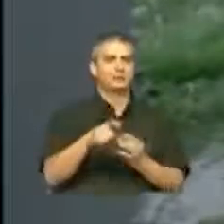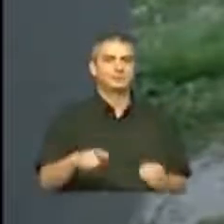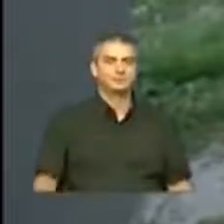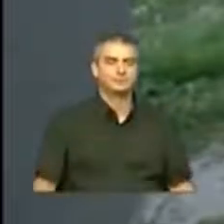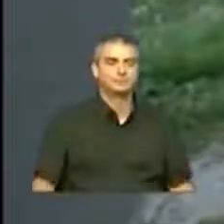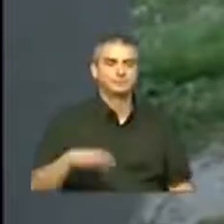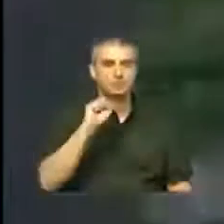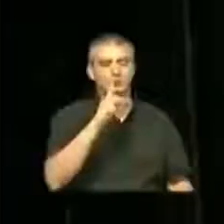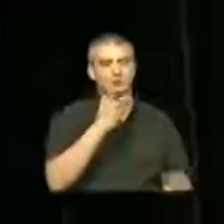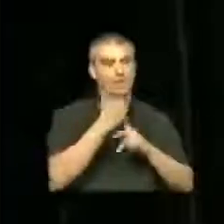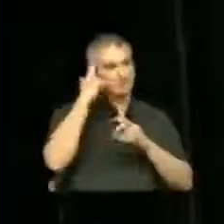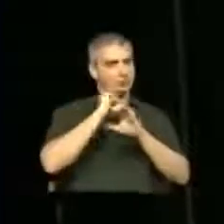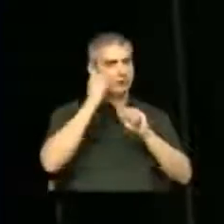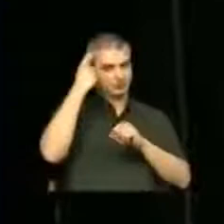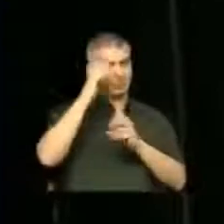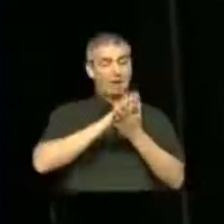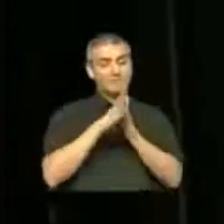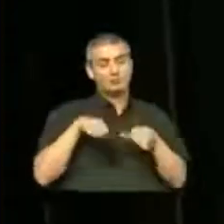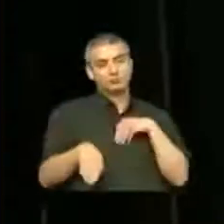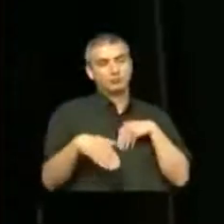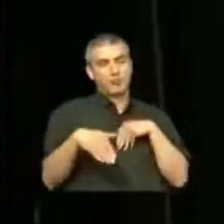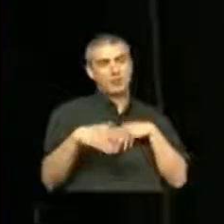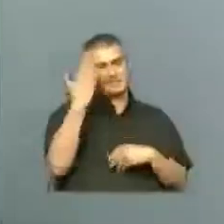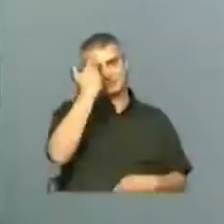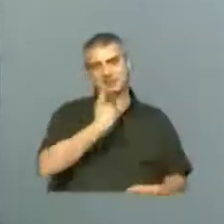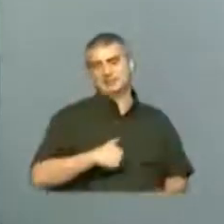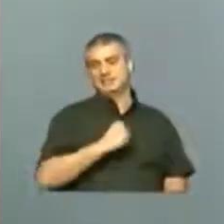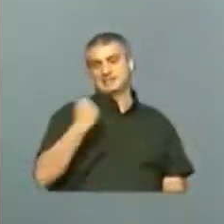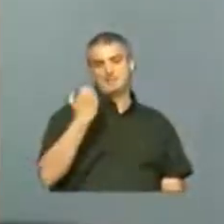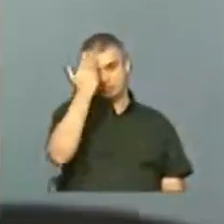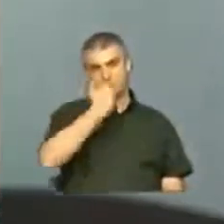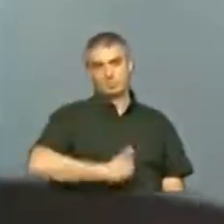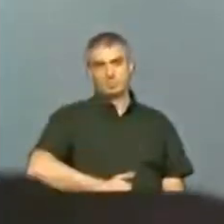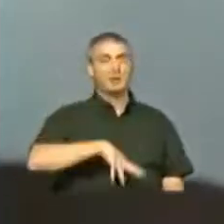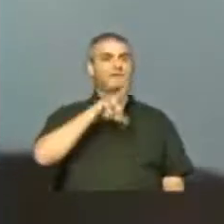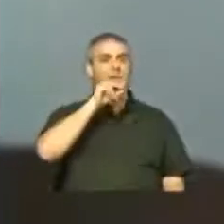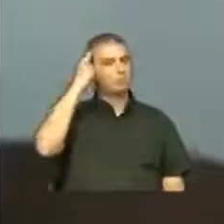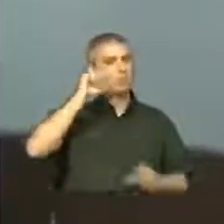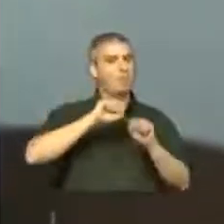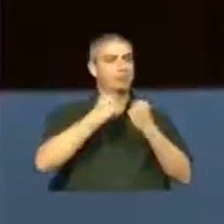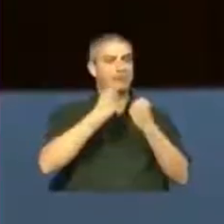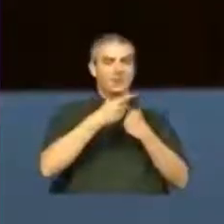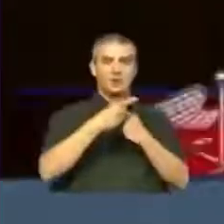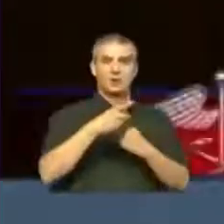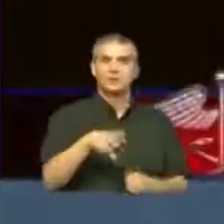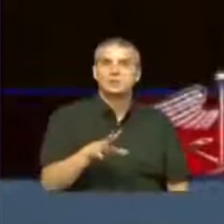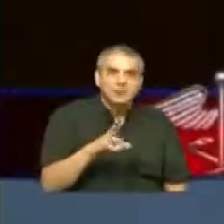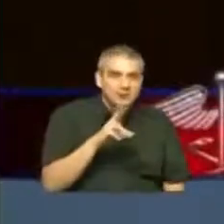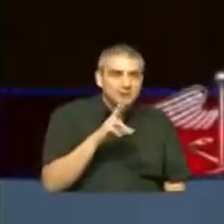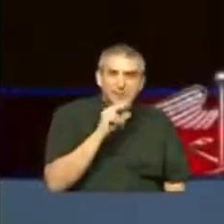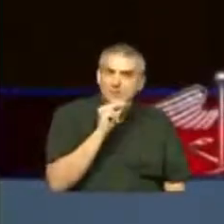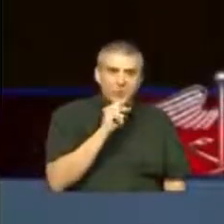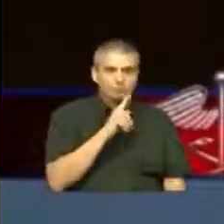קונץ עברה שבץ מוחי. היא הפכה משותקת בחלק הימני של גופה, ומרכז הדיבור שלה נפגע. Her speech was not